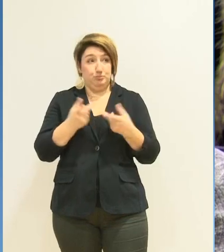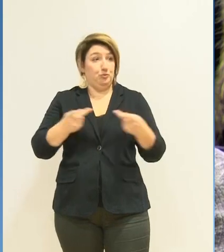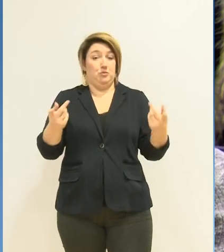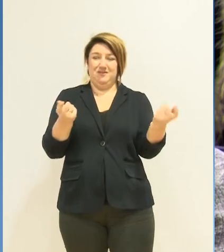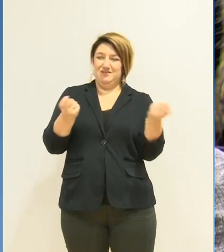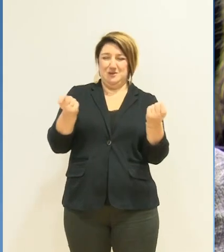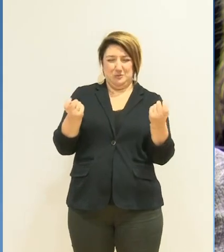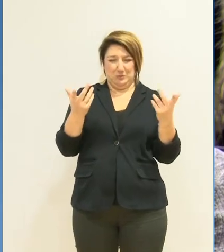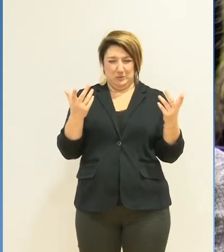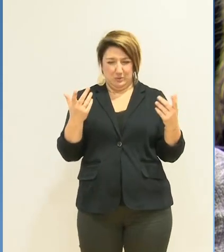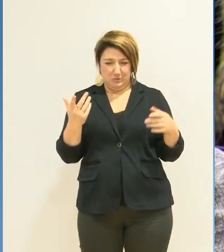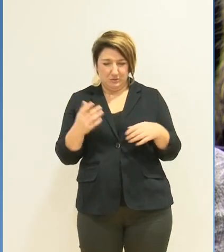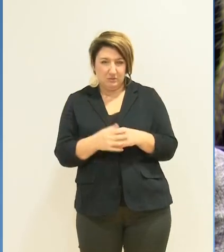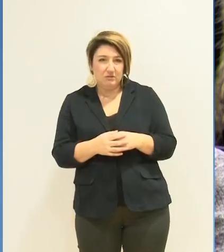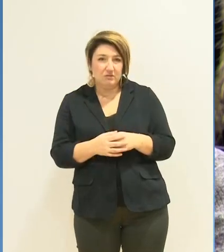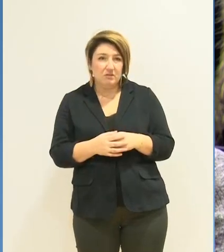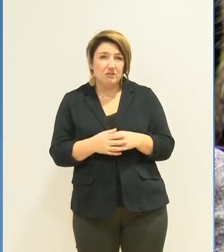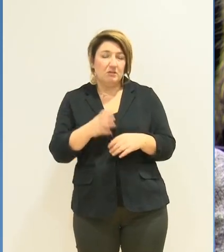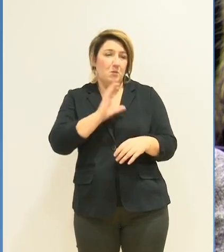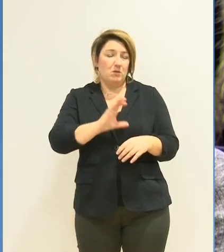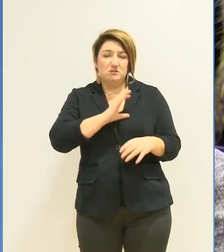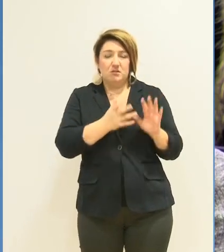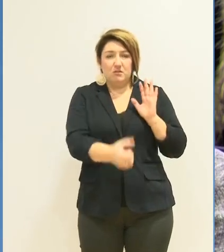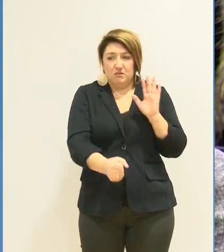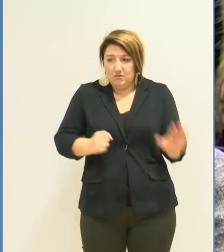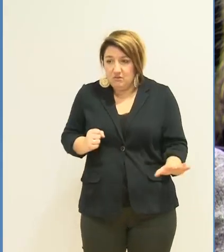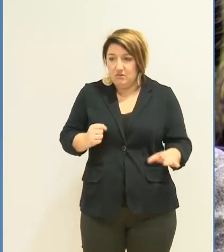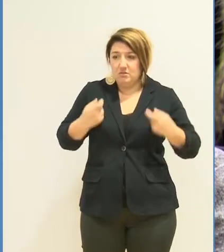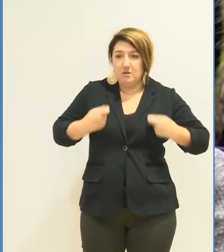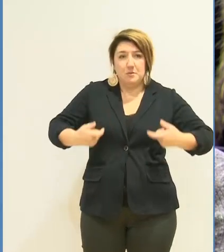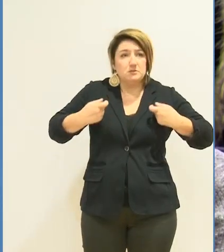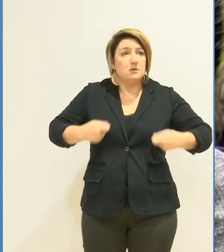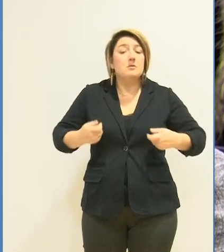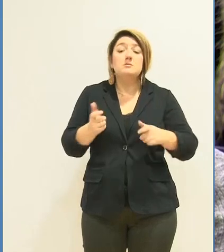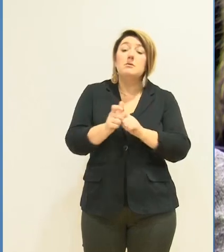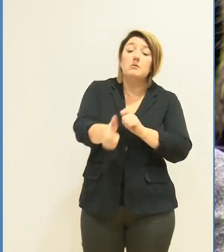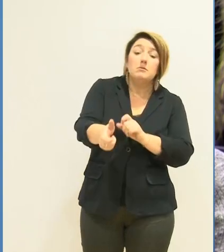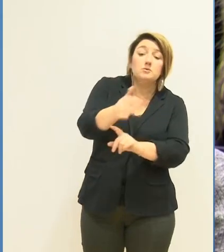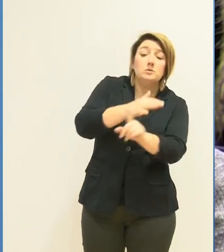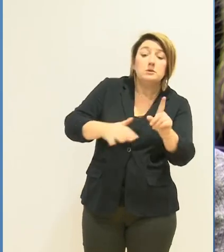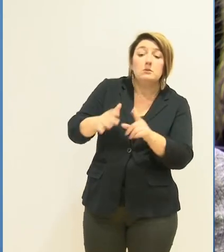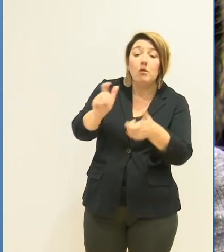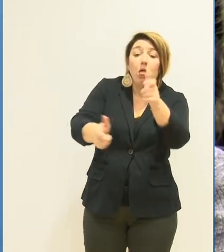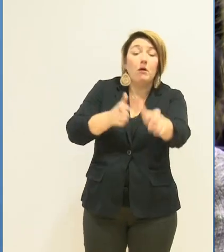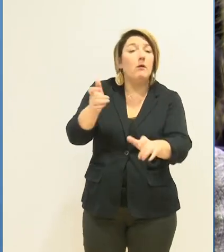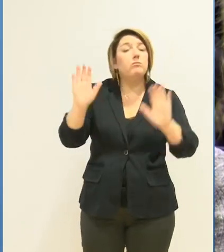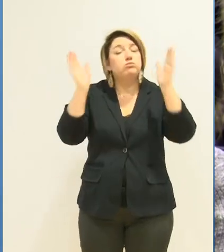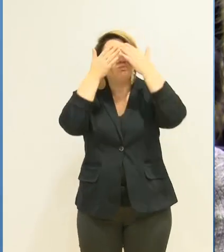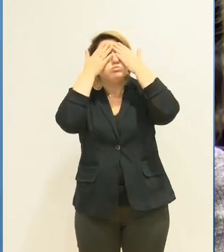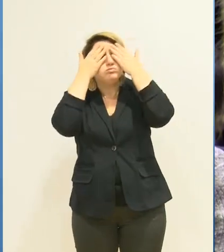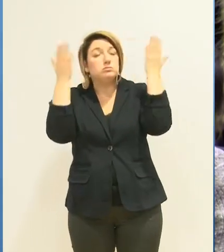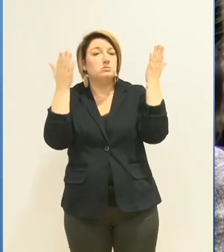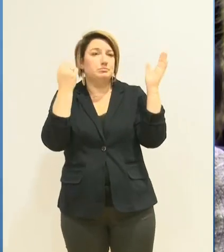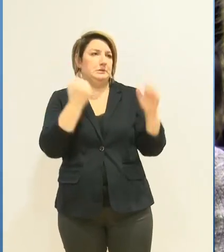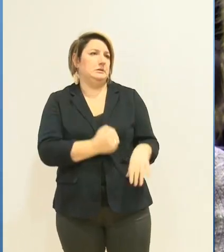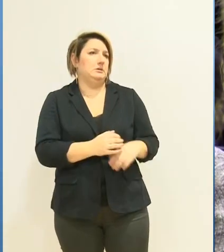la mise en oeuvre de moyens permettant de réduire la dépense sans considération des effets sociétaux qu'elle peut induire des armes